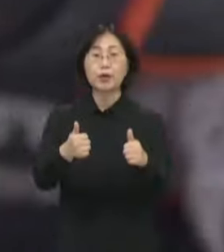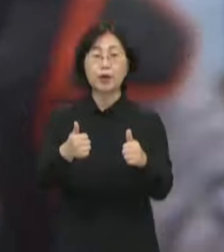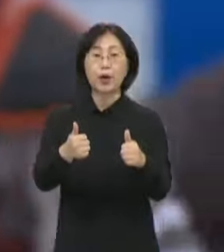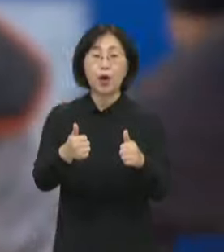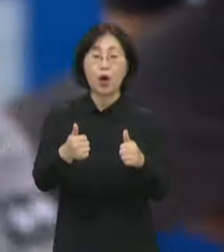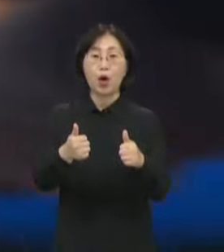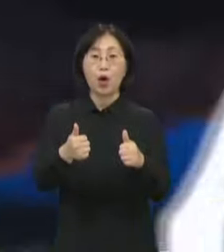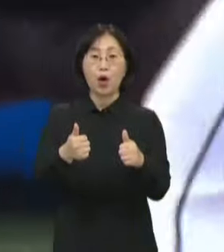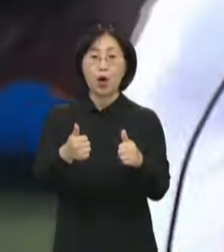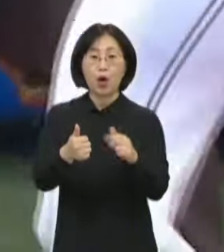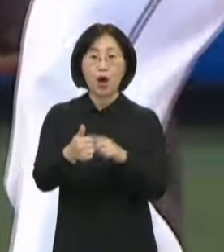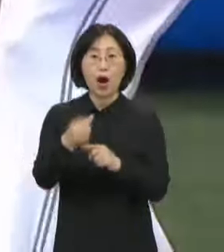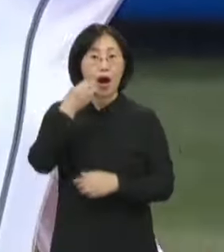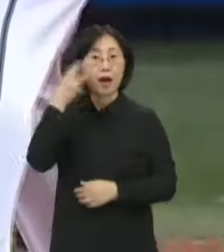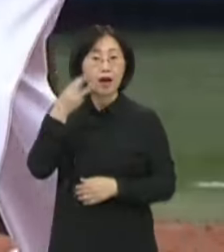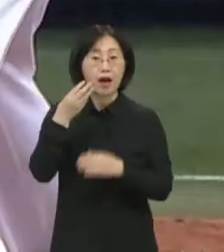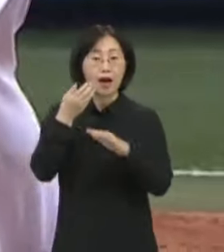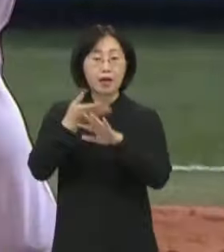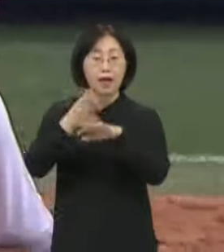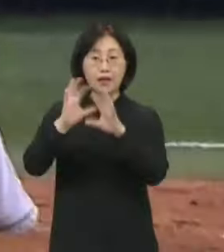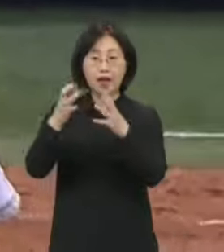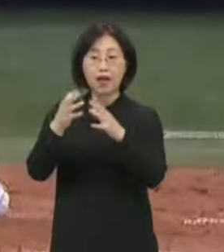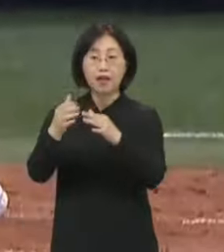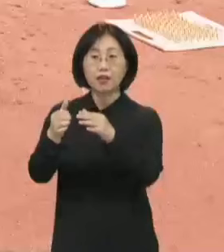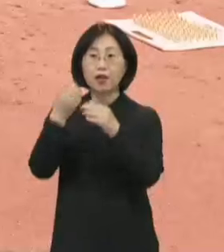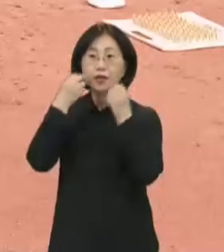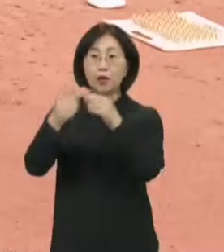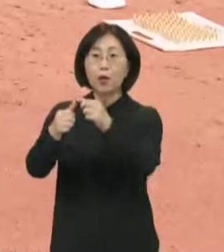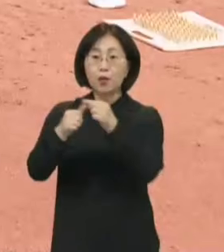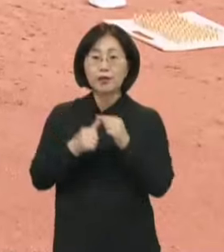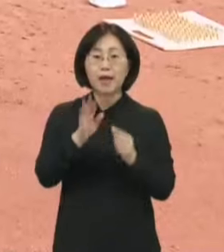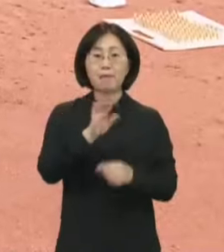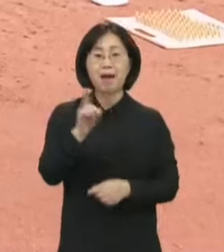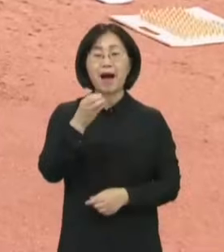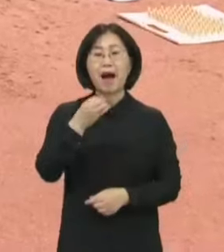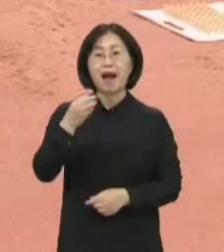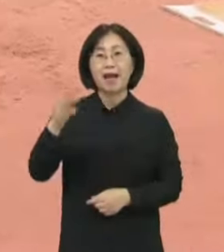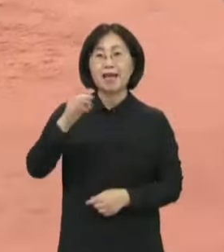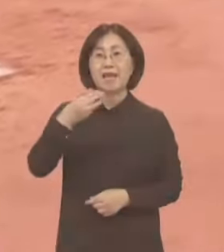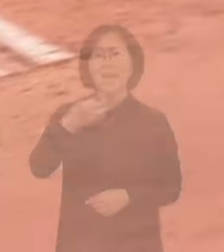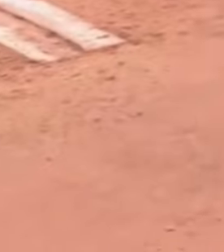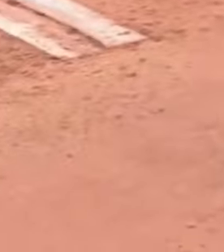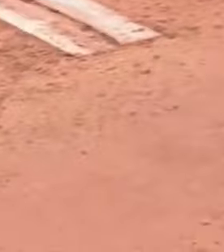예정인데 한화의 새로운 외국인 에이스 바리아 선발로 나설 계획입니다